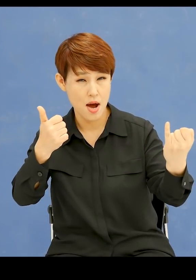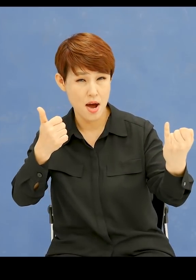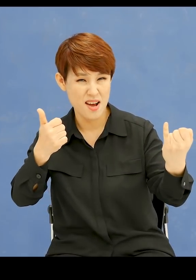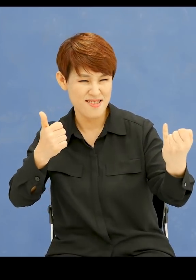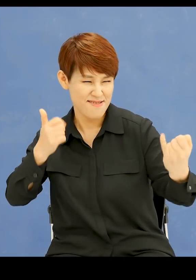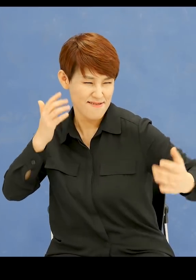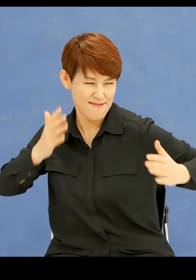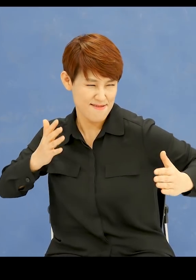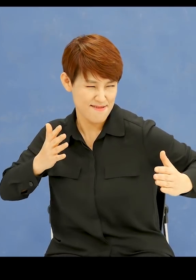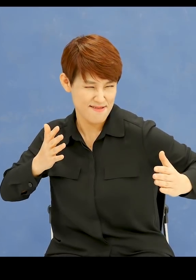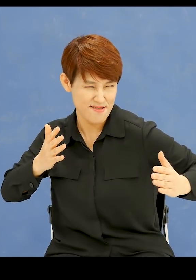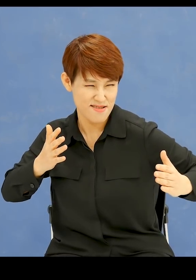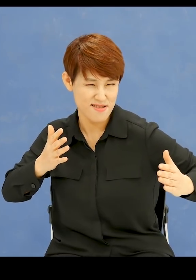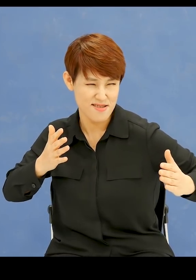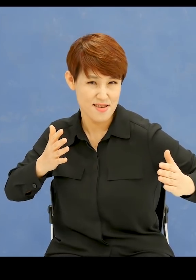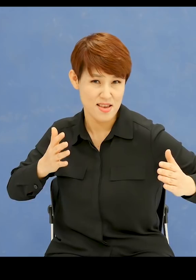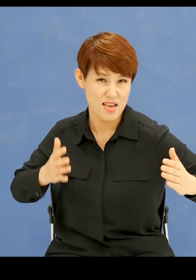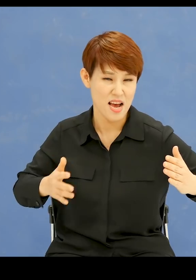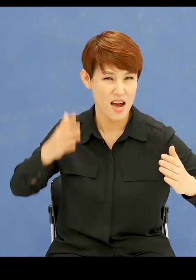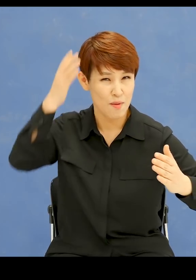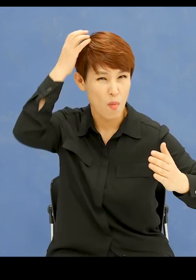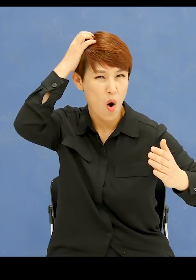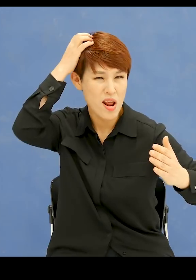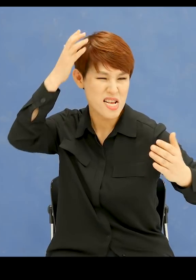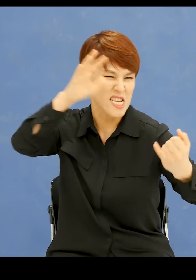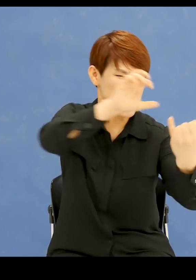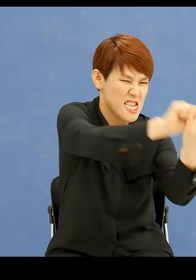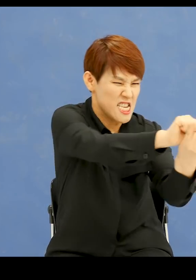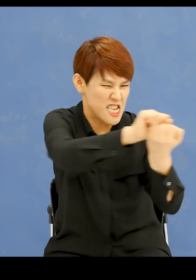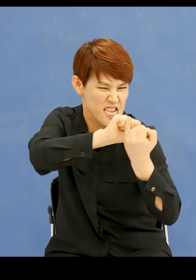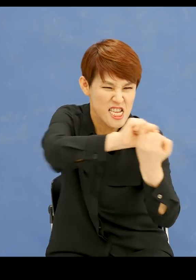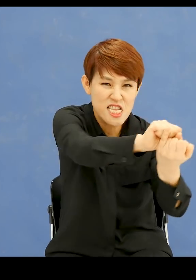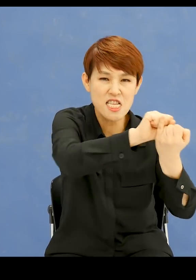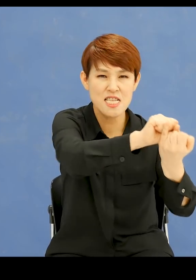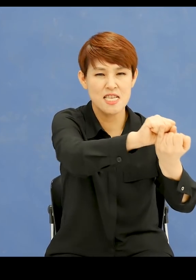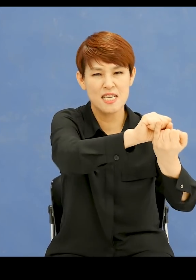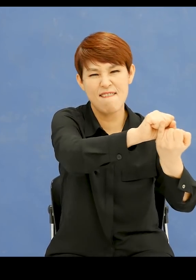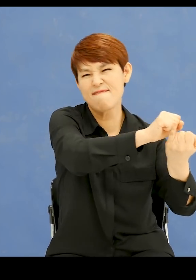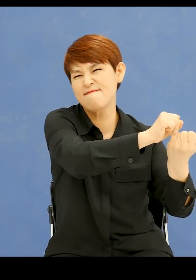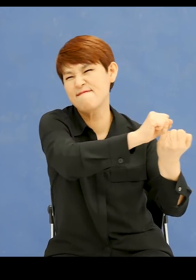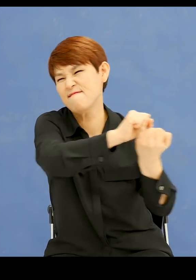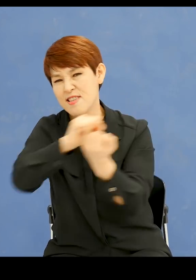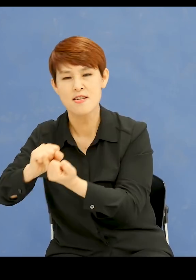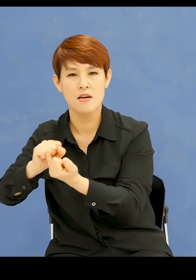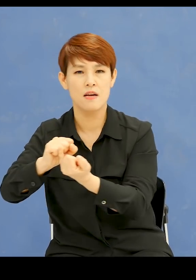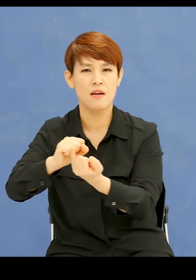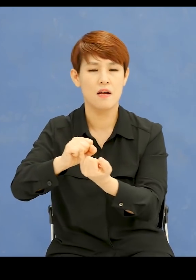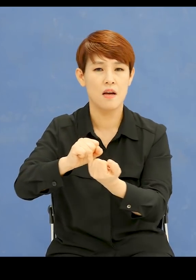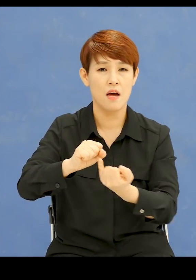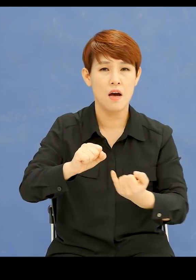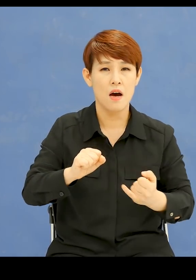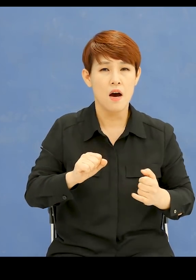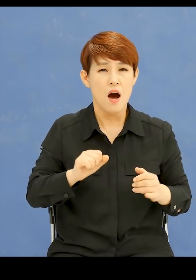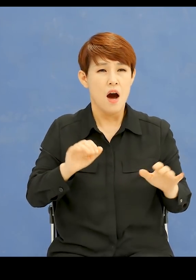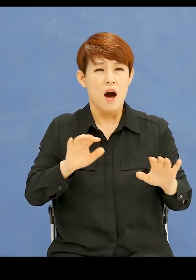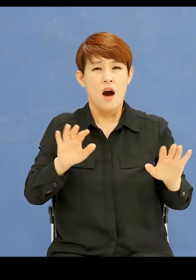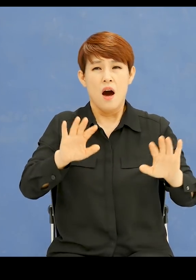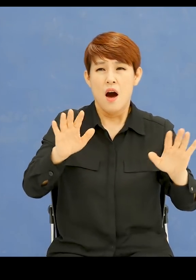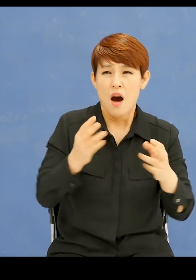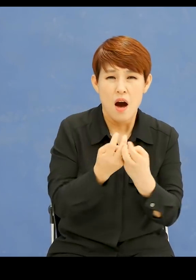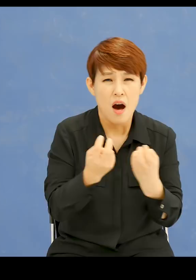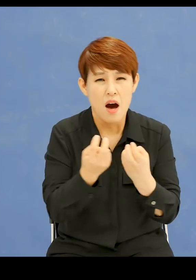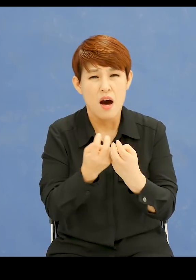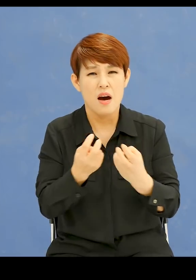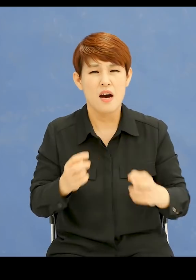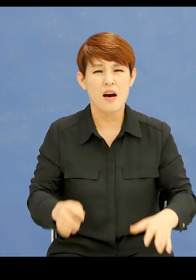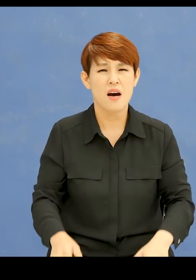그냥 쫓아가서 어머니 또 머리 끄댕이를 잡고 끌고 들어오면은 우리는 말려야 되니까